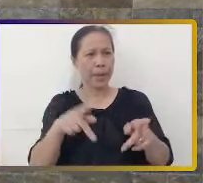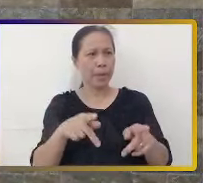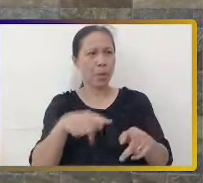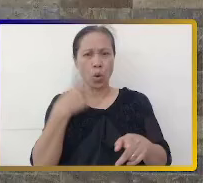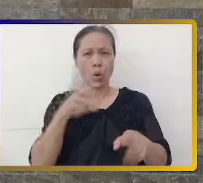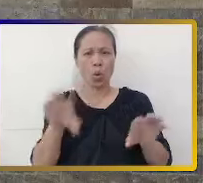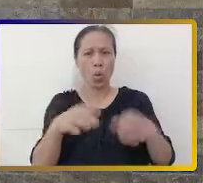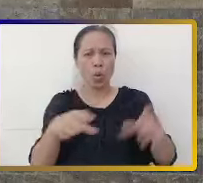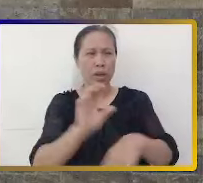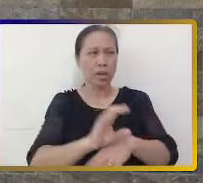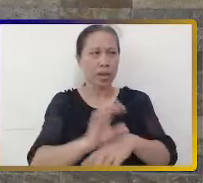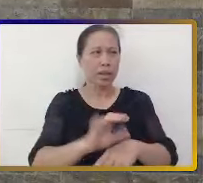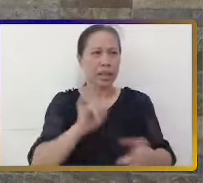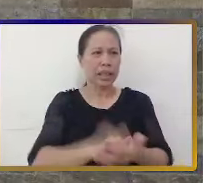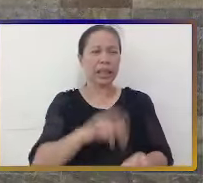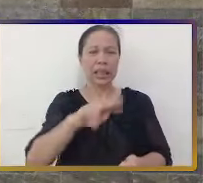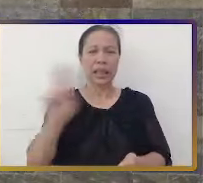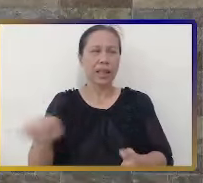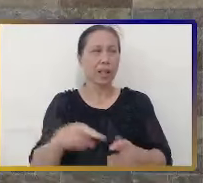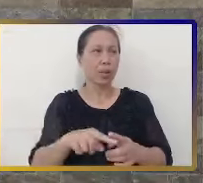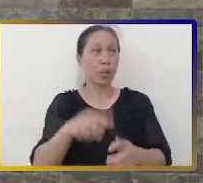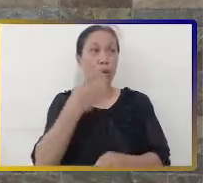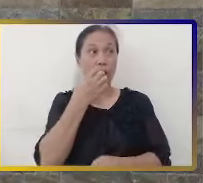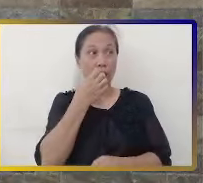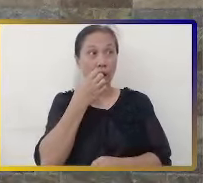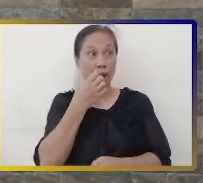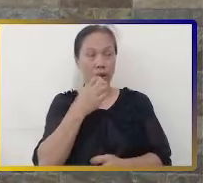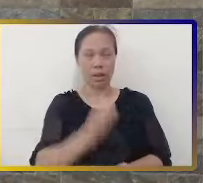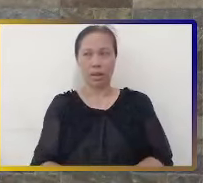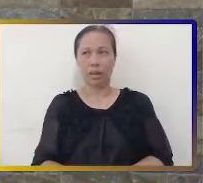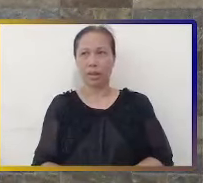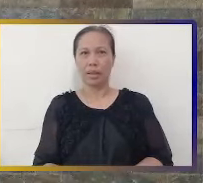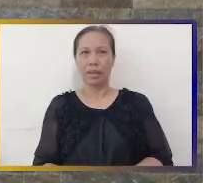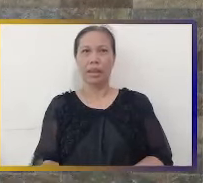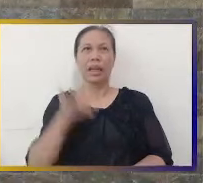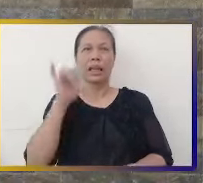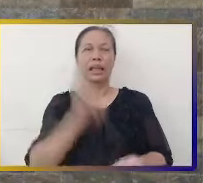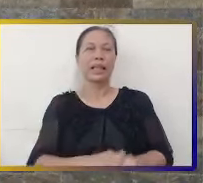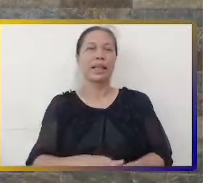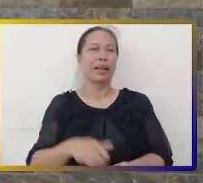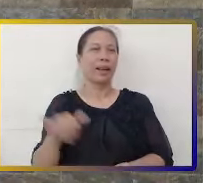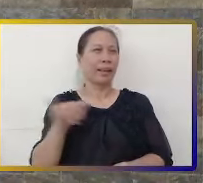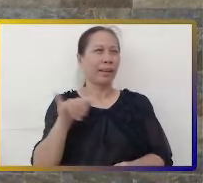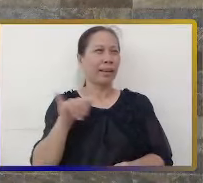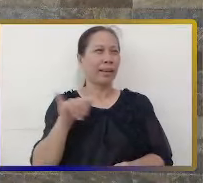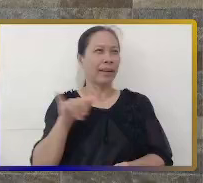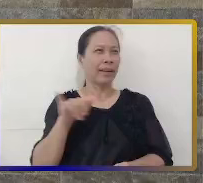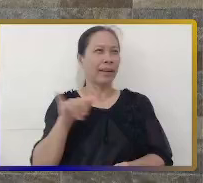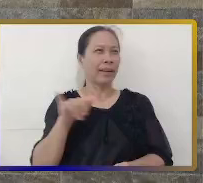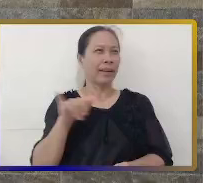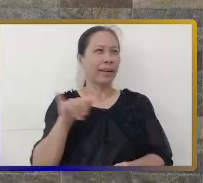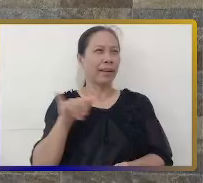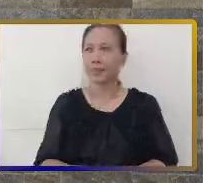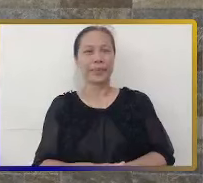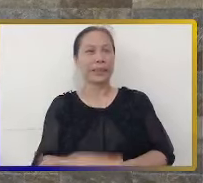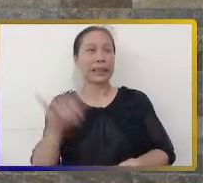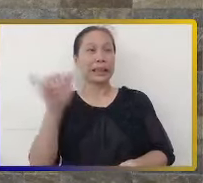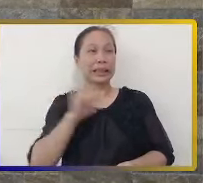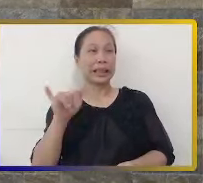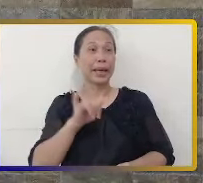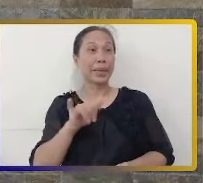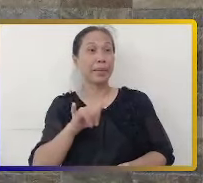kumain you see which is very the same principle na kinuha ni Paul sa 1